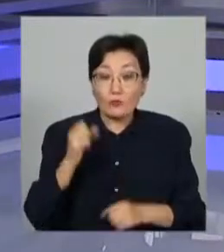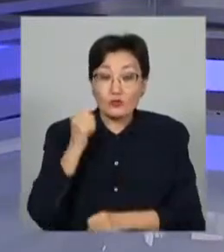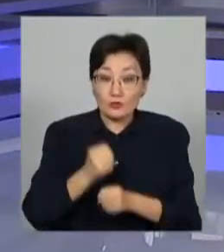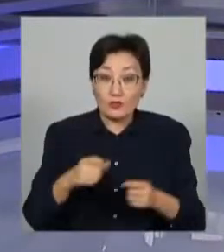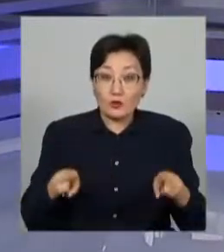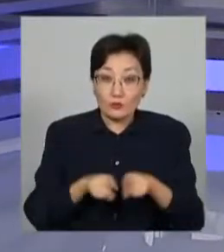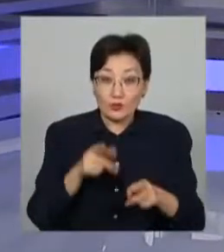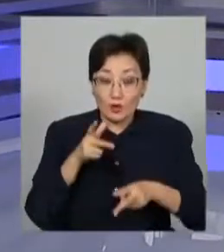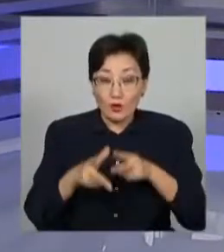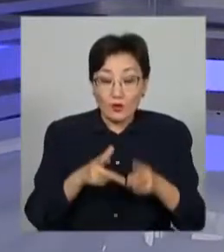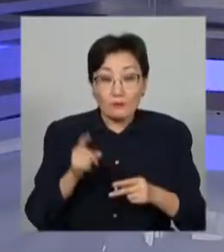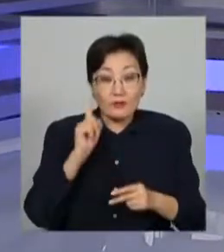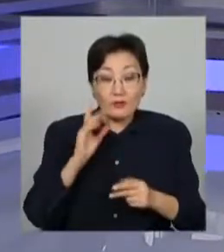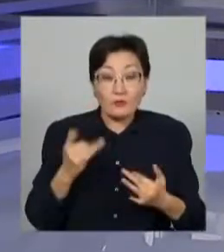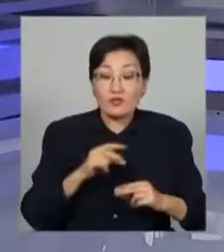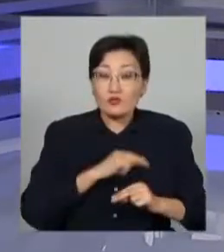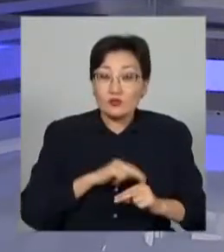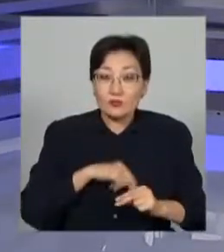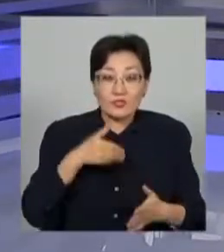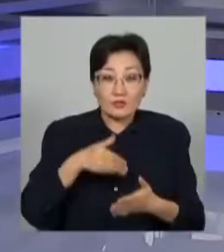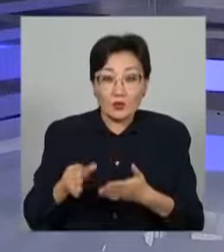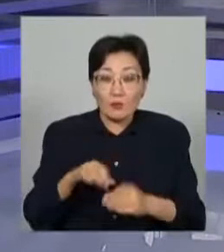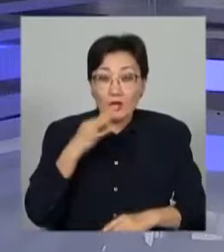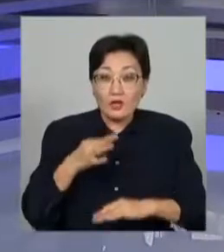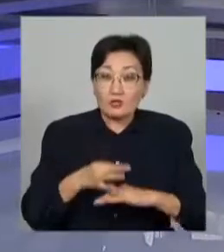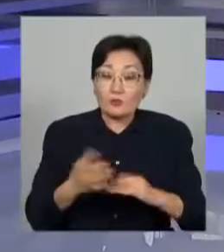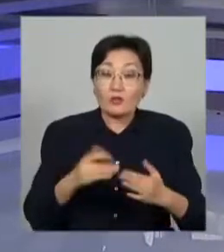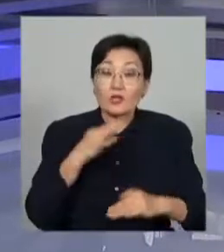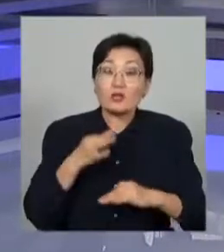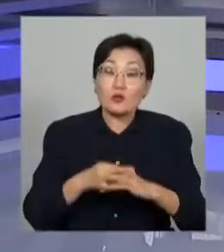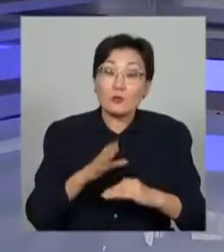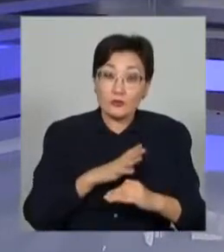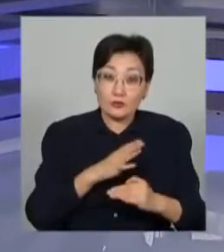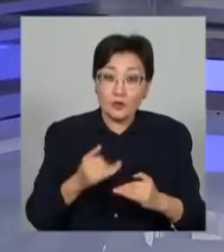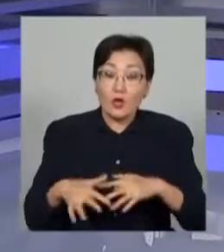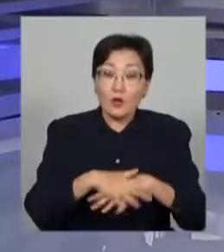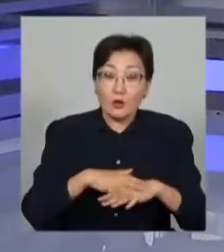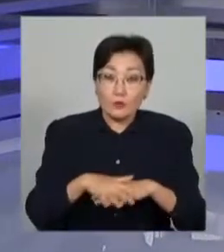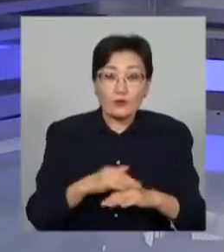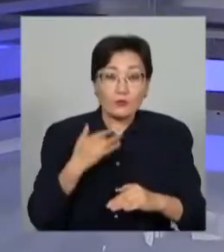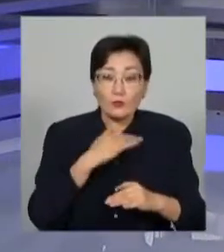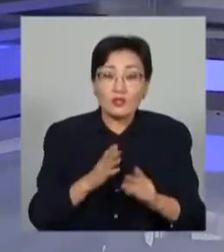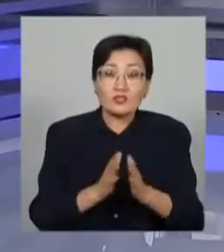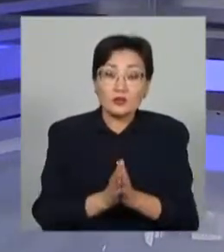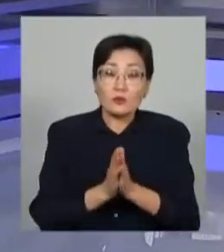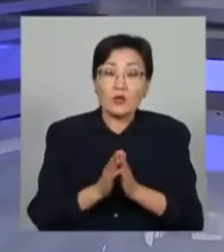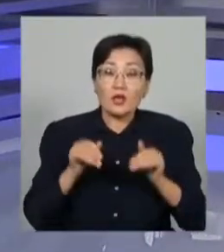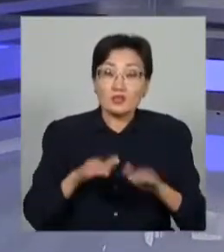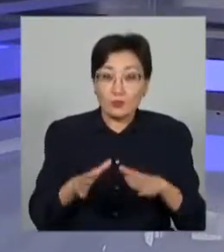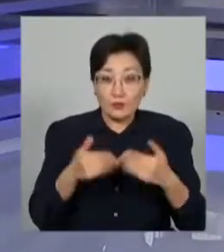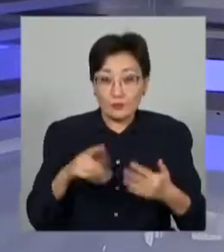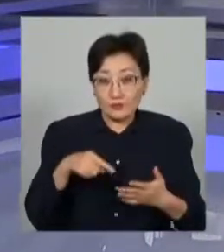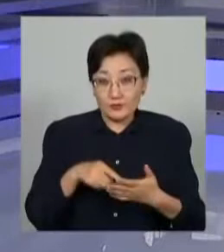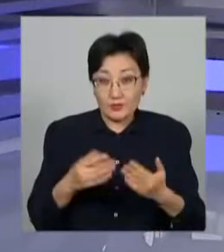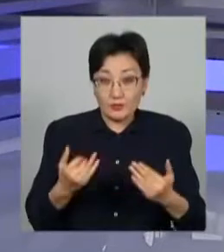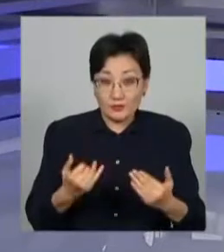көтерді. Естір құлақ болмаса жұмысқа шықпаймыз дегендерге жауаптылар нендей жауап қайырды. Көпшілік сан мәрте сұрағанмен шешімі болмаған